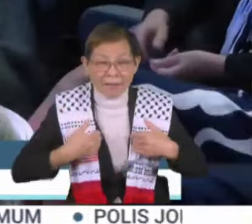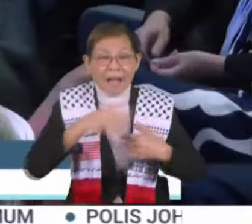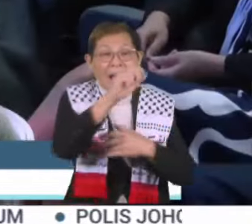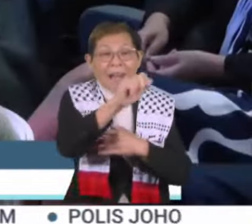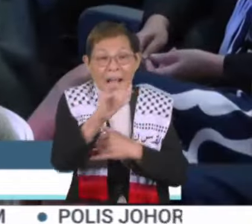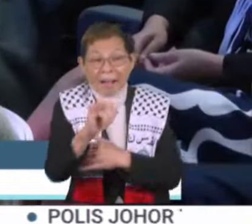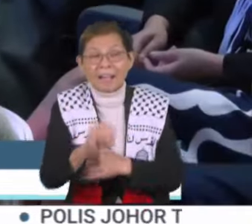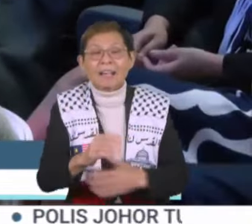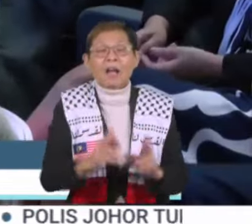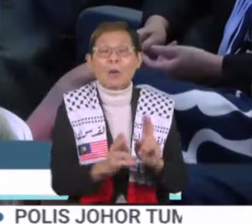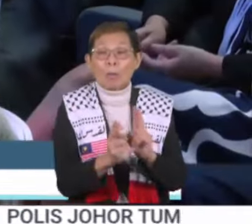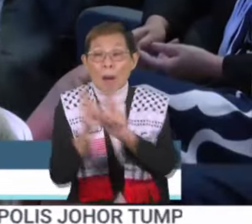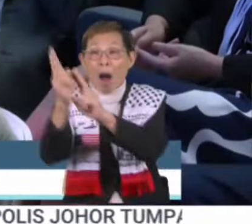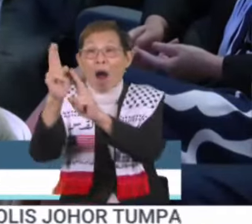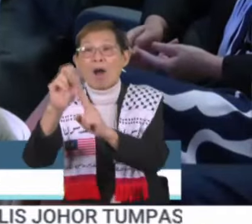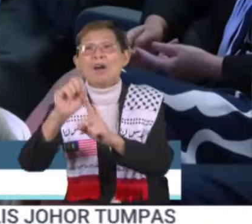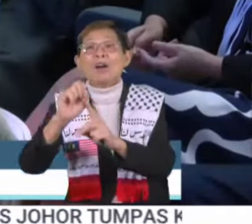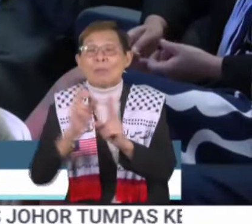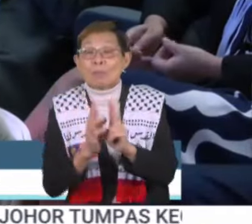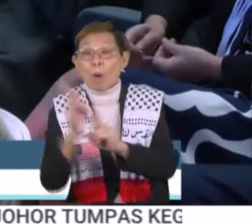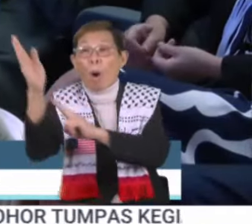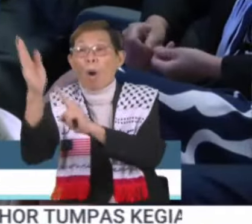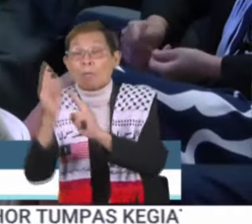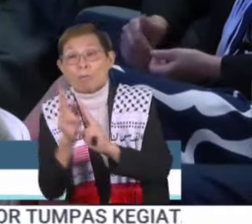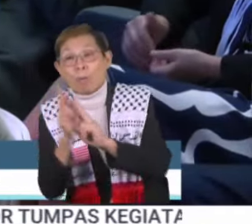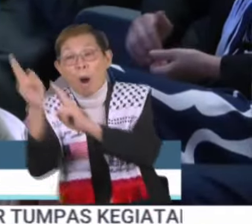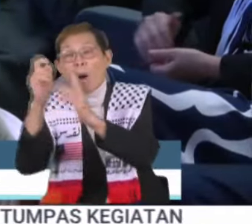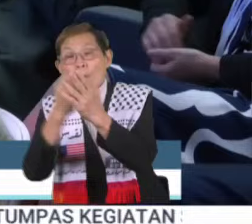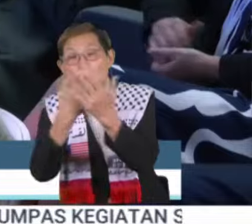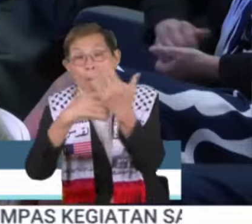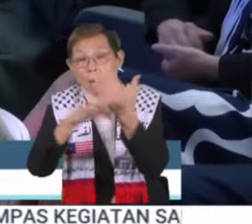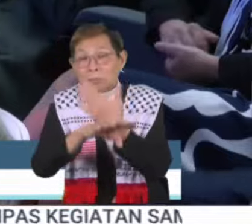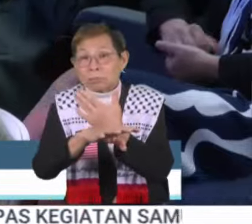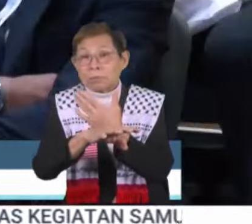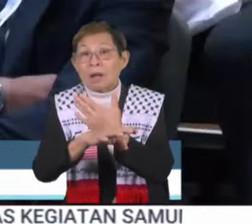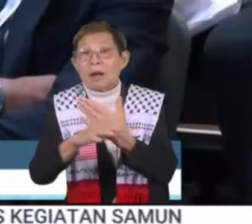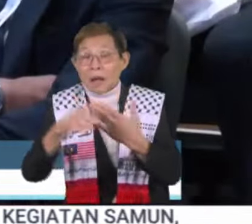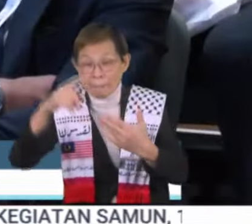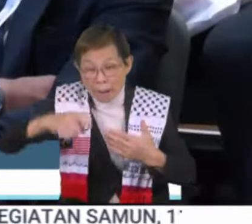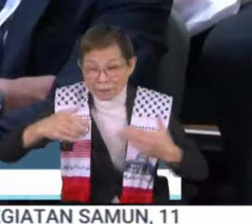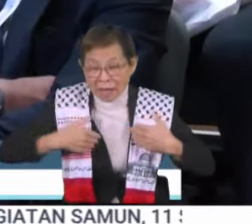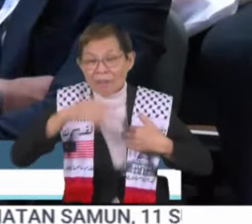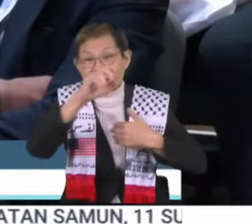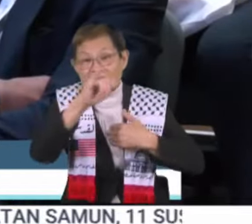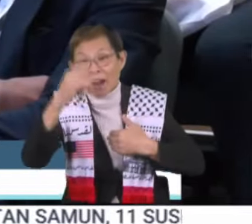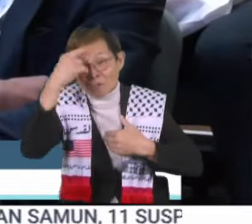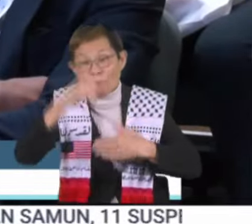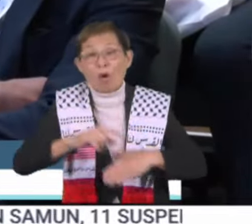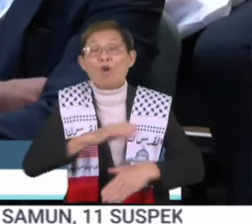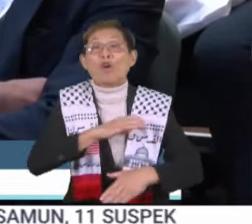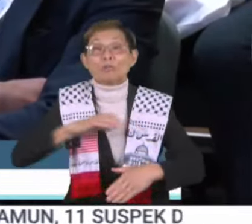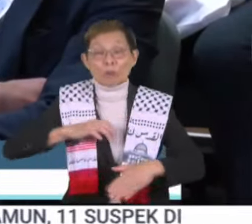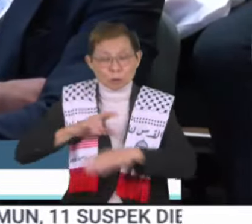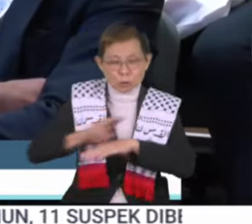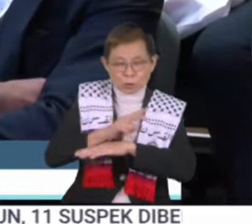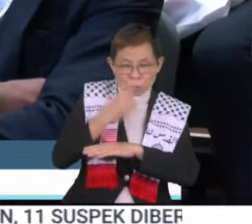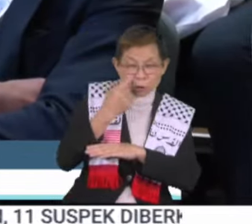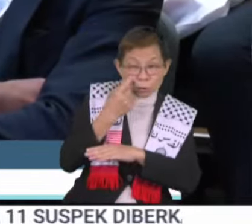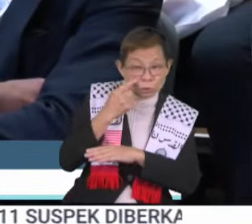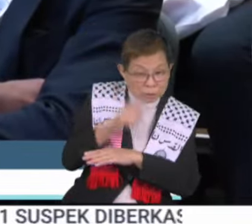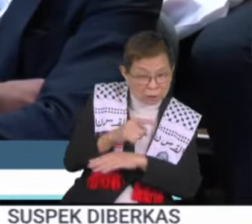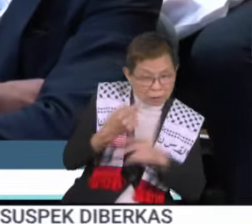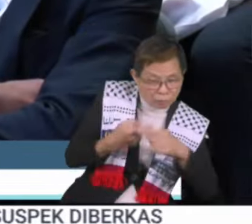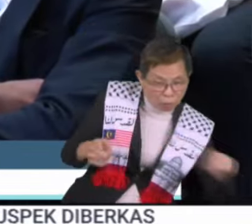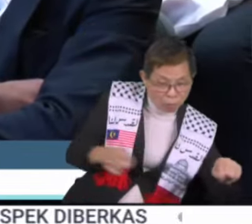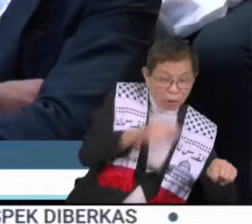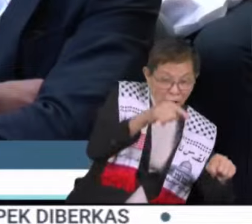di upload ke social media platform. I think this is very important for the user to be able to differentiate sama